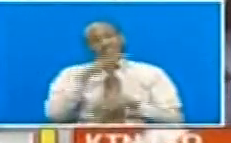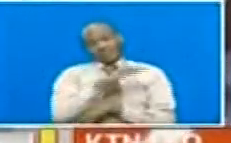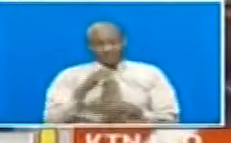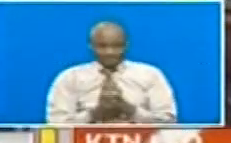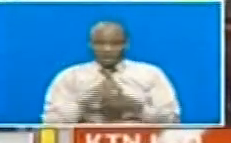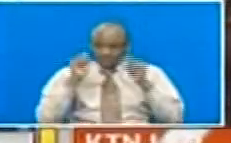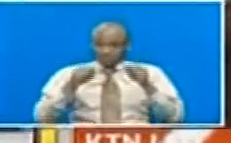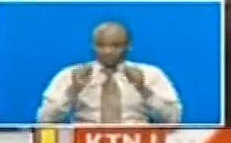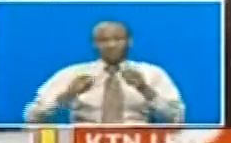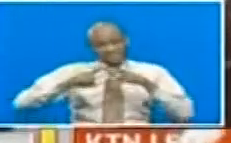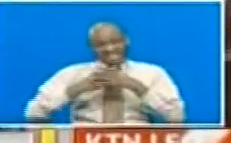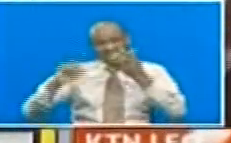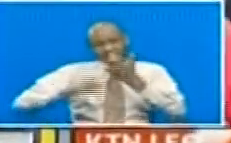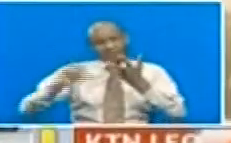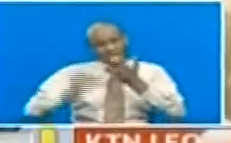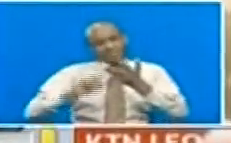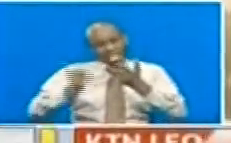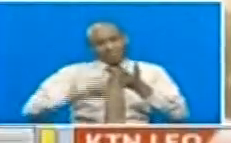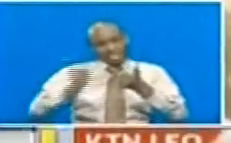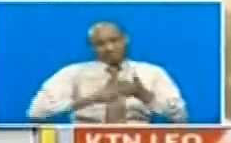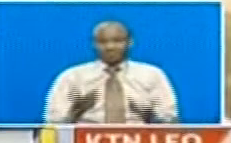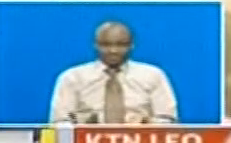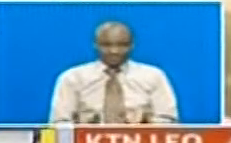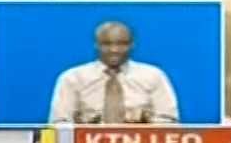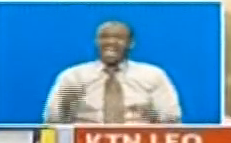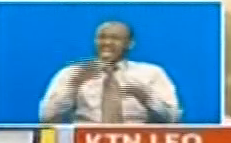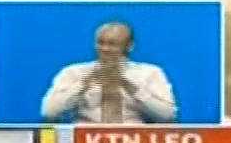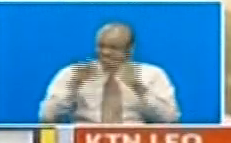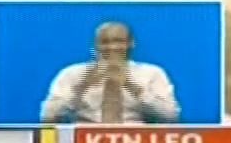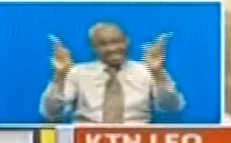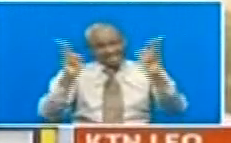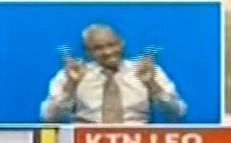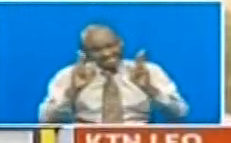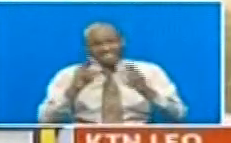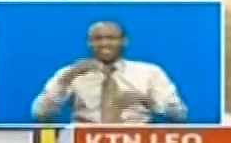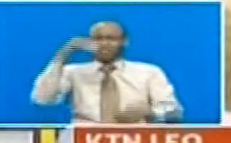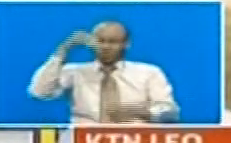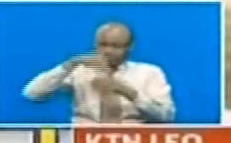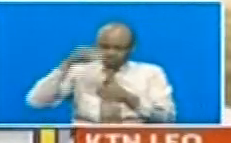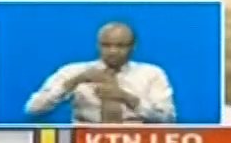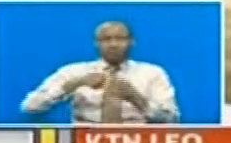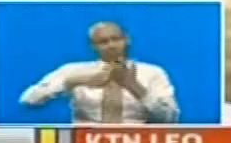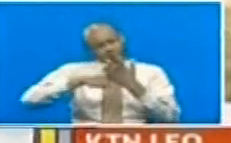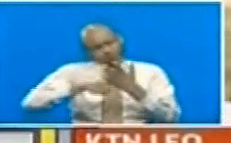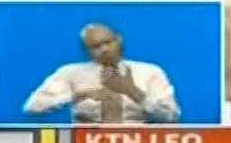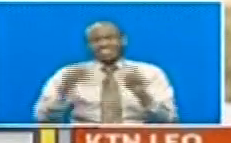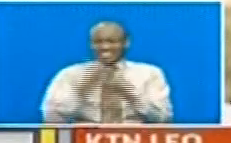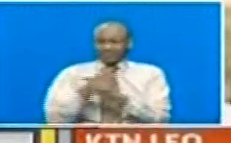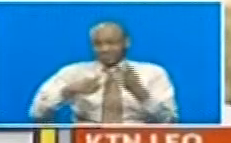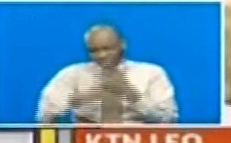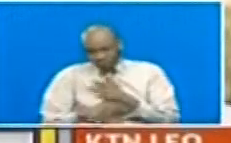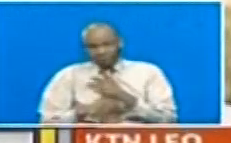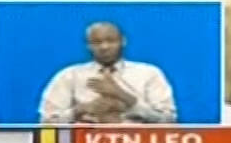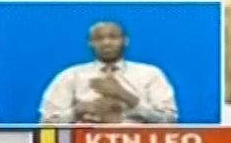ndio shughuli ya kuhesabu kura itaanza. Everything is put in place, all the electronic voter identification devices, in